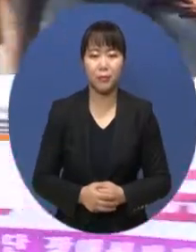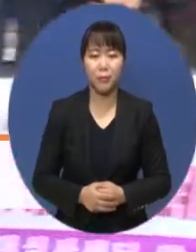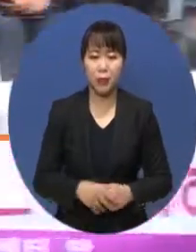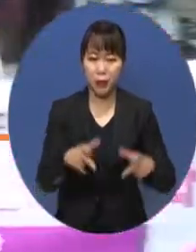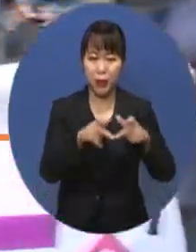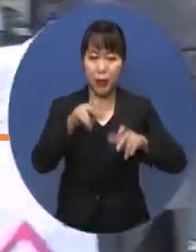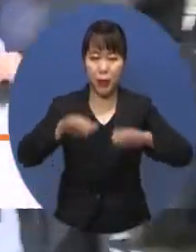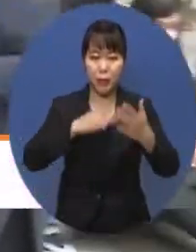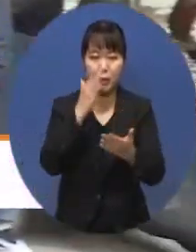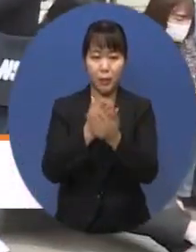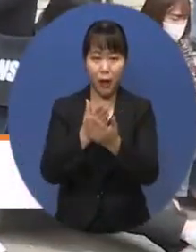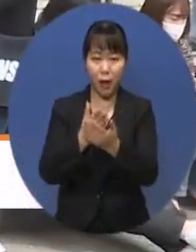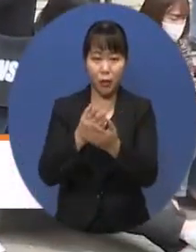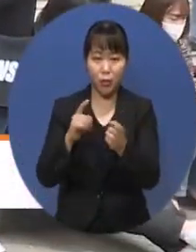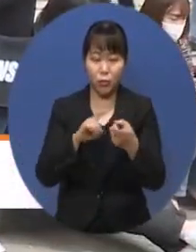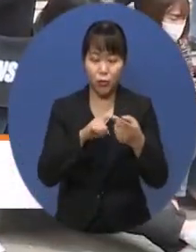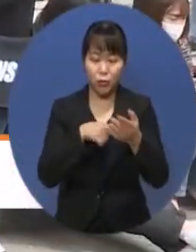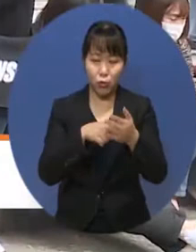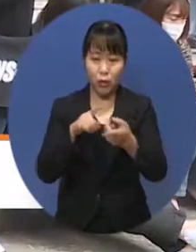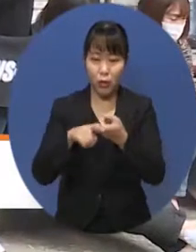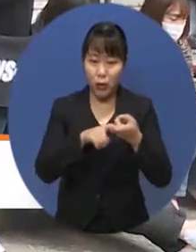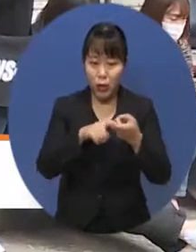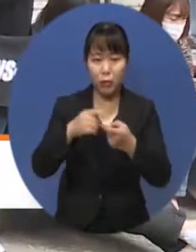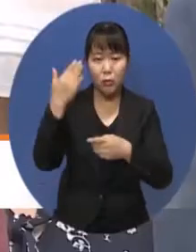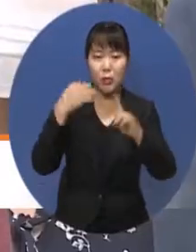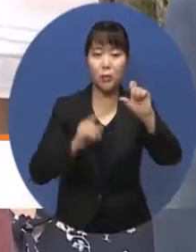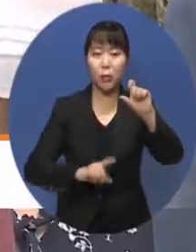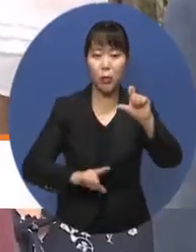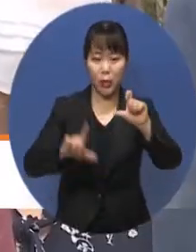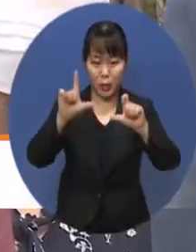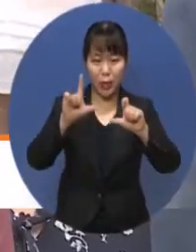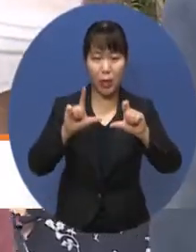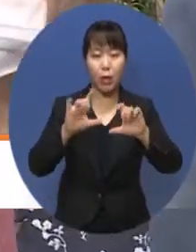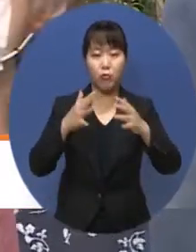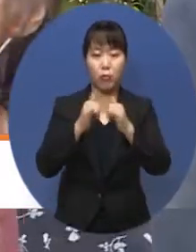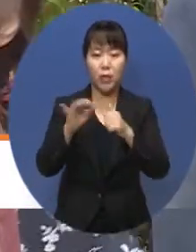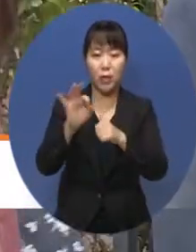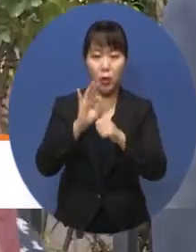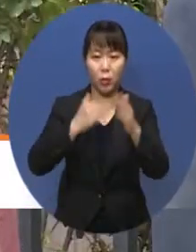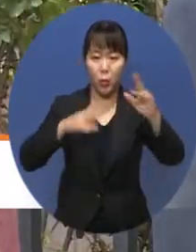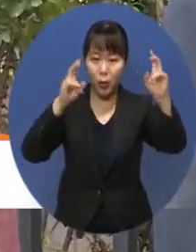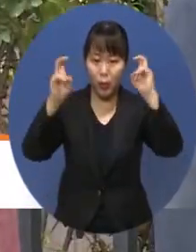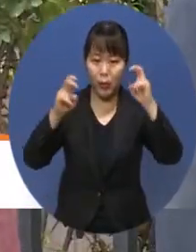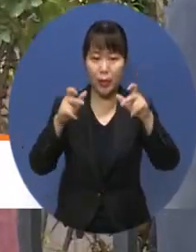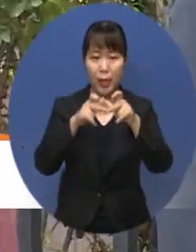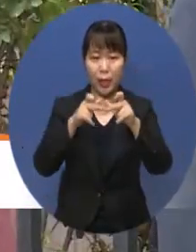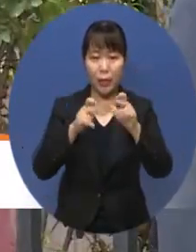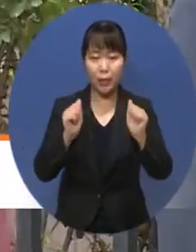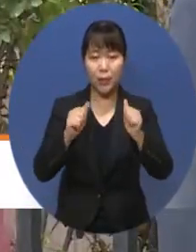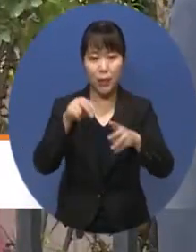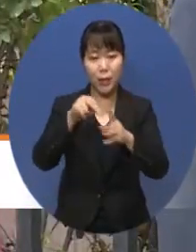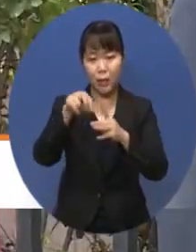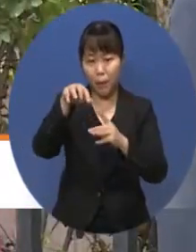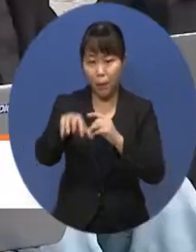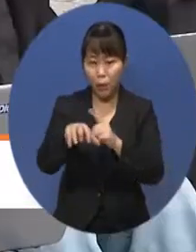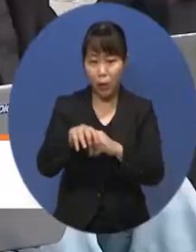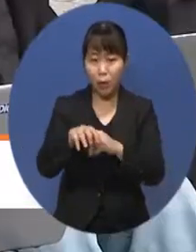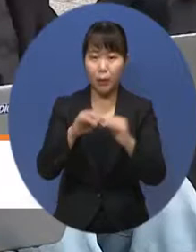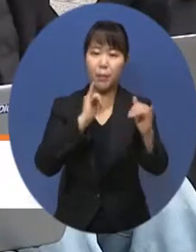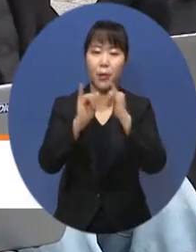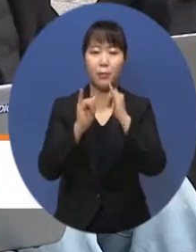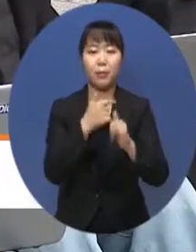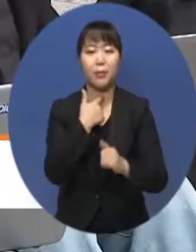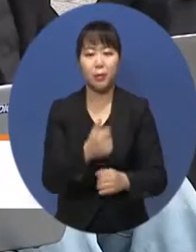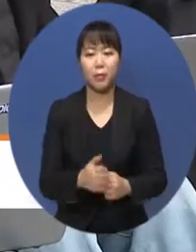장애인 차별금지 추진 연대 등은 지난 15일 오전 국민연금공단 장애심사센터 앞에서